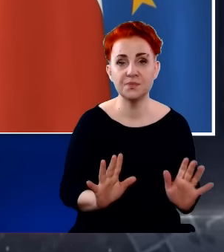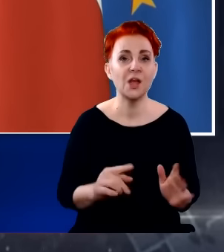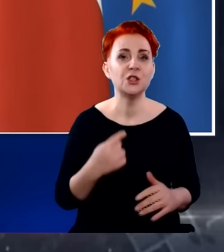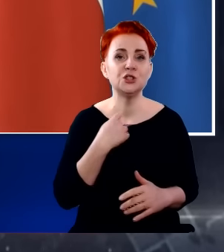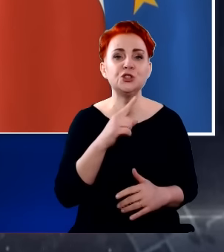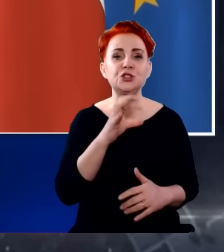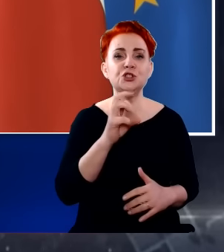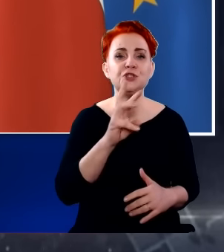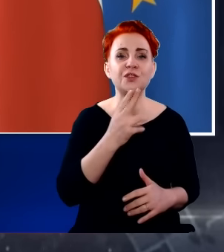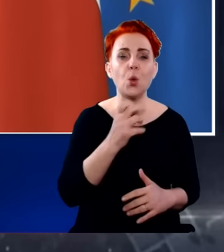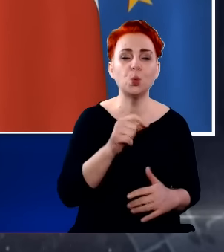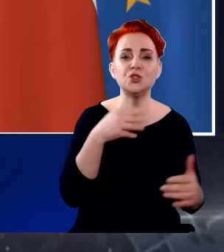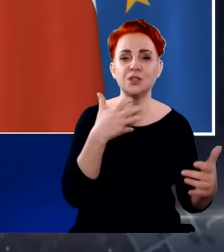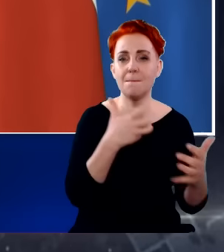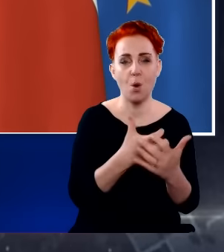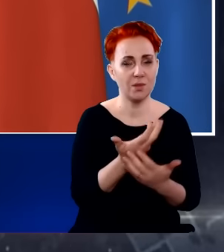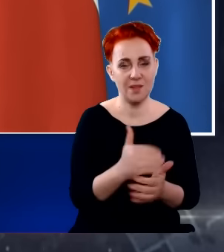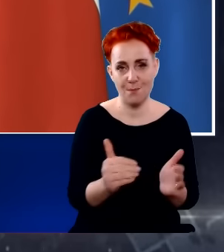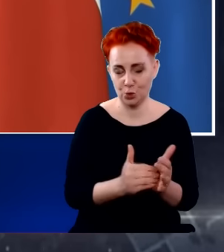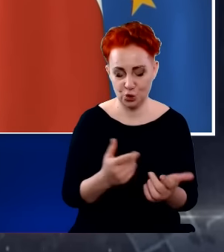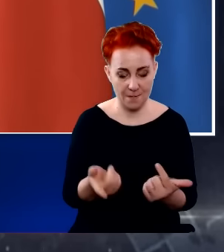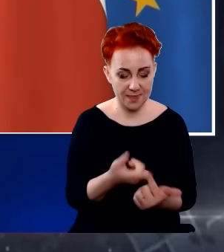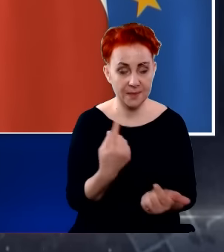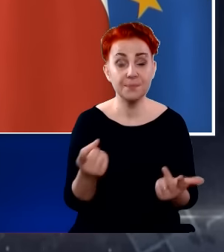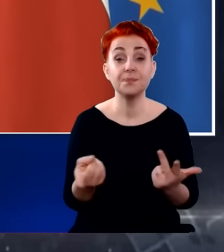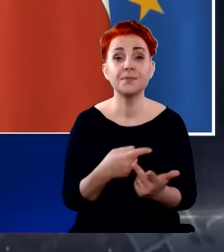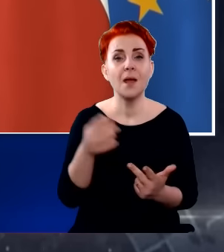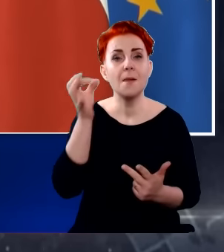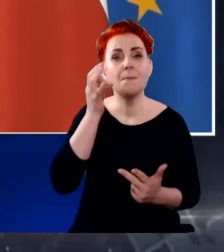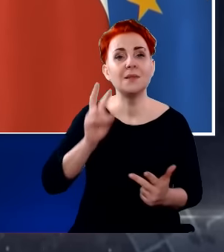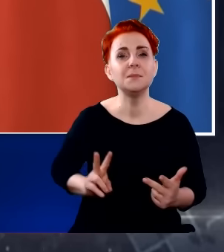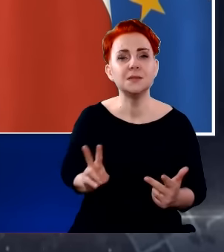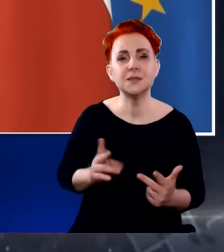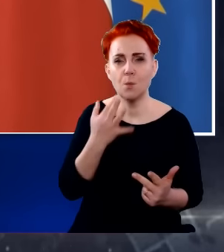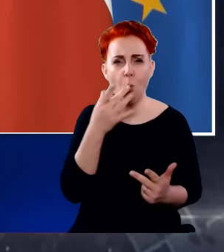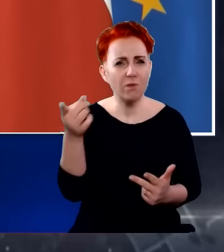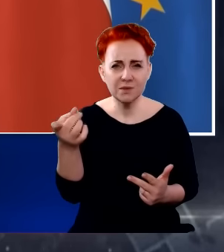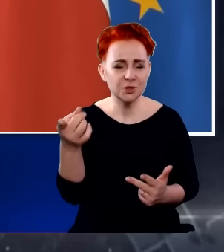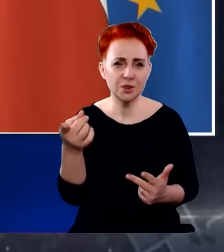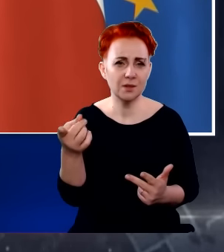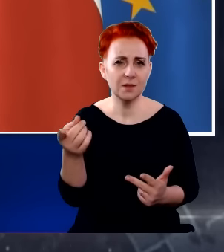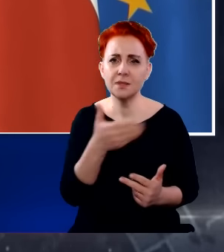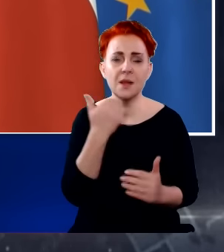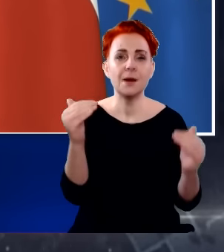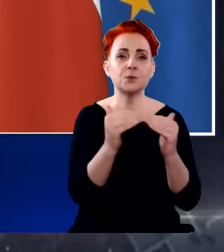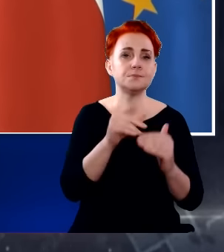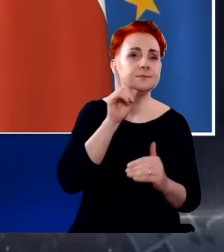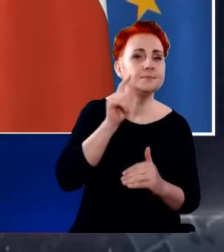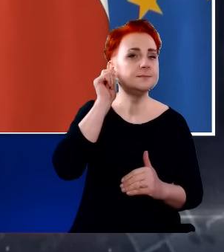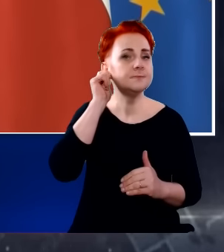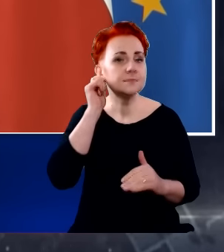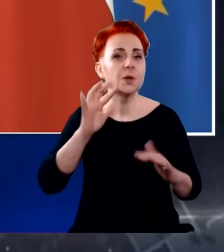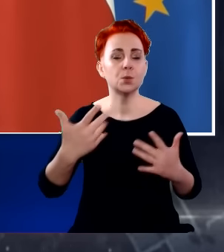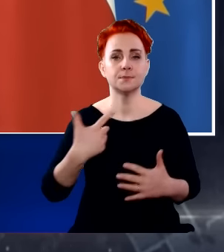w Świnoujściu jest niepotrzebny. Słyszymy o tym, mówi o tym pani minister, że no to jest nierówność między kobietami a mężczyznami, jeżeli chodzi o